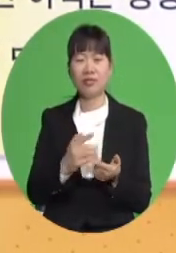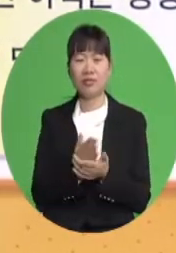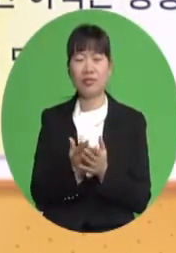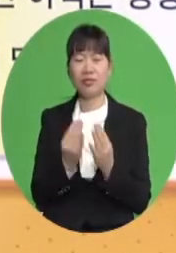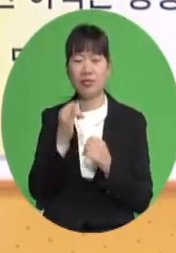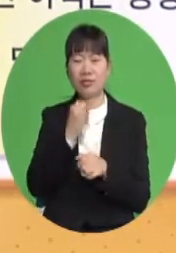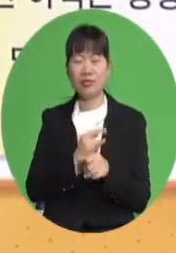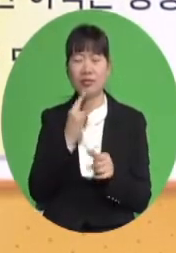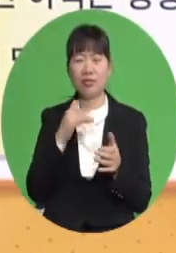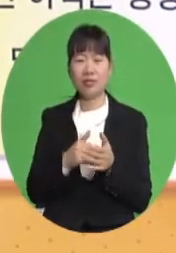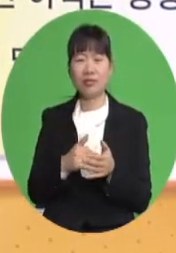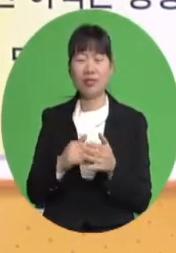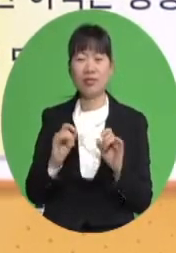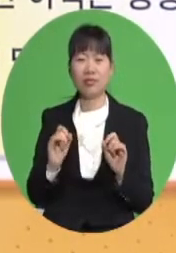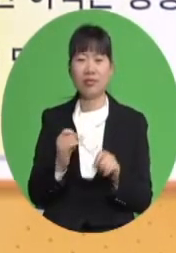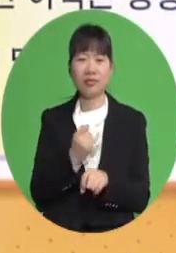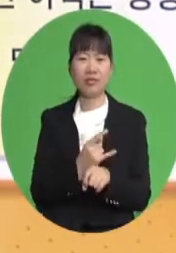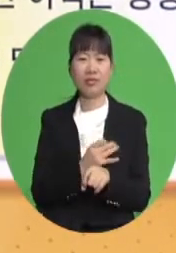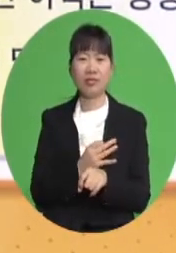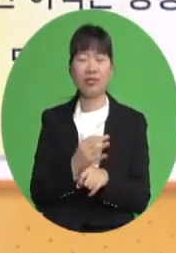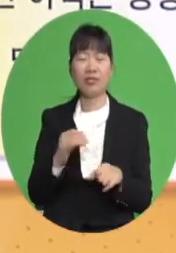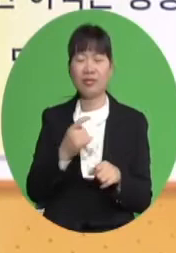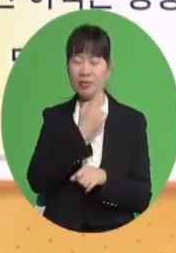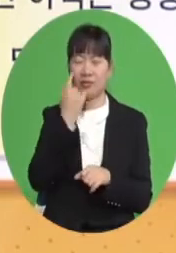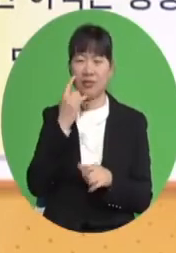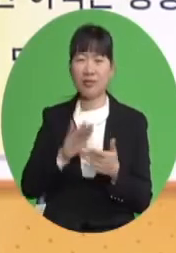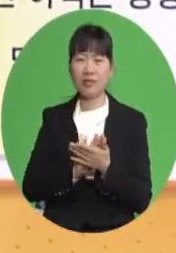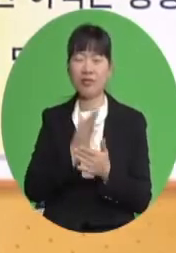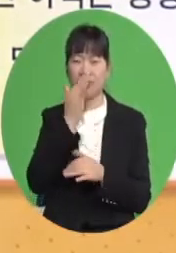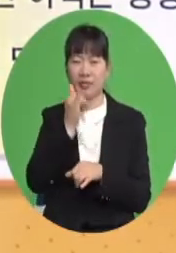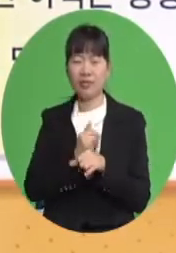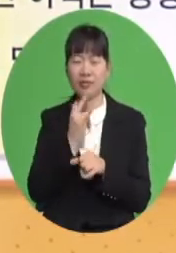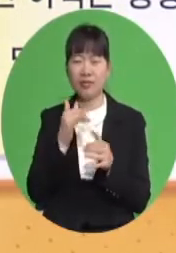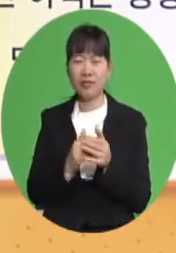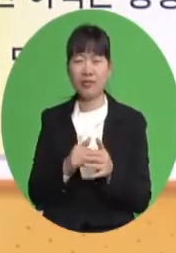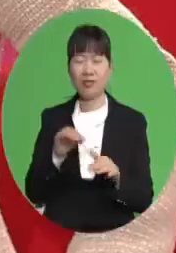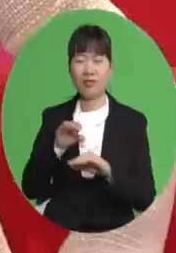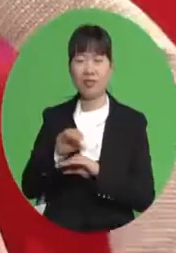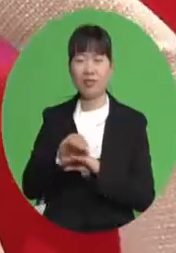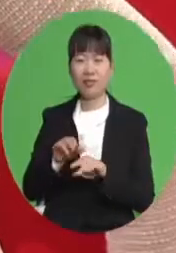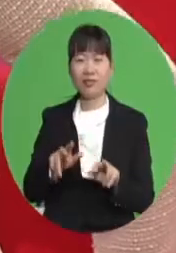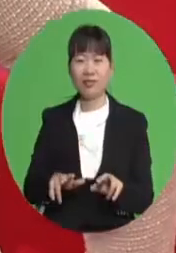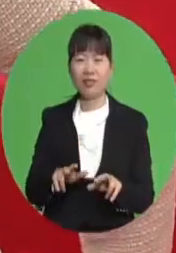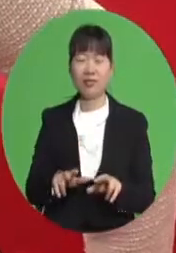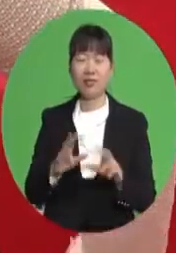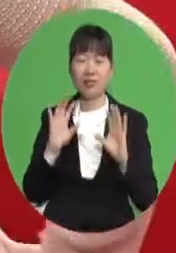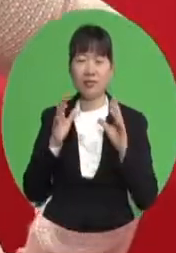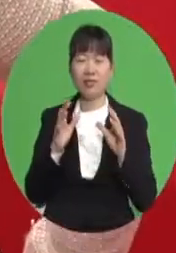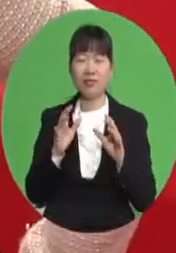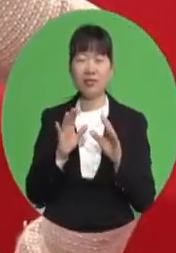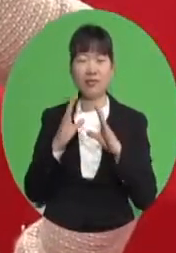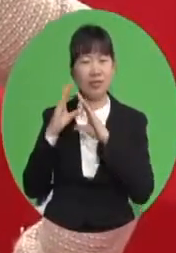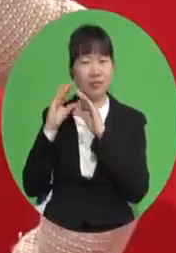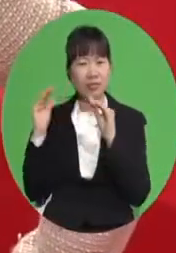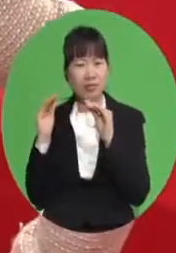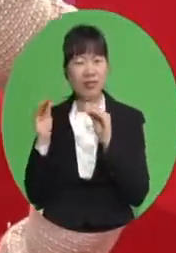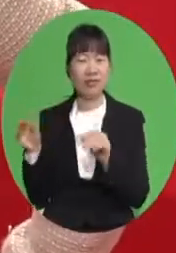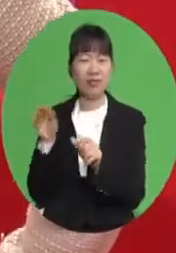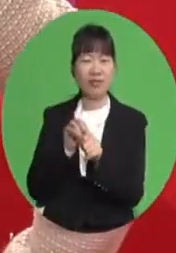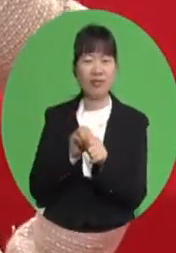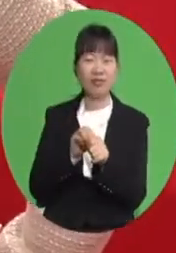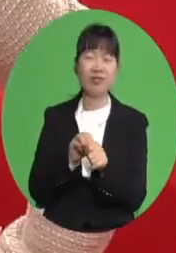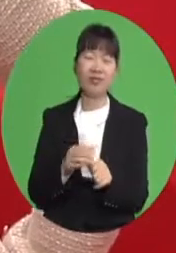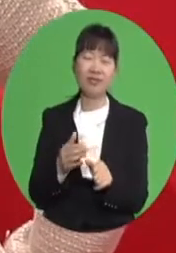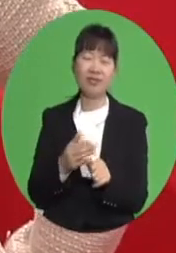많이 하고요. 그러면서도 간단한 상징 놀이가 가능해져요. 자동차 이게 애기 이렇게 베개 이렇게 이렇게 하면서 아, 네.